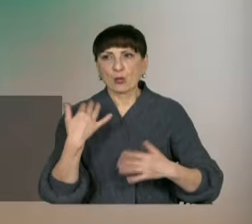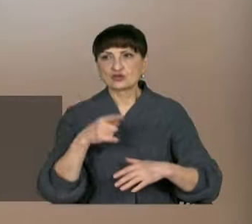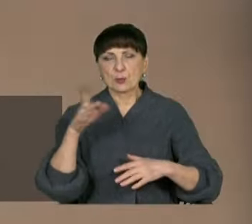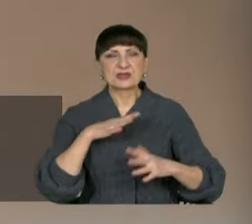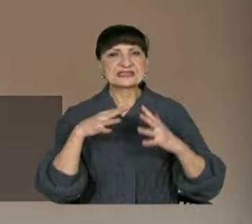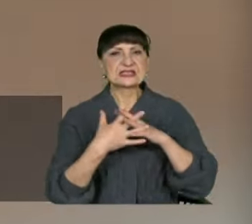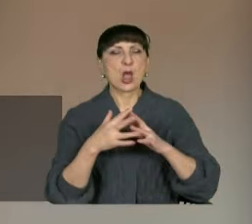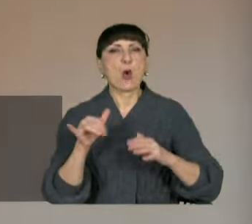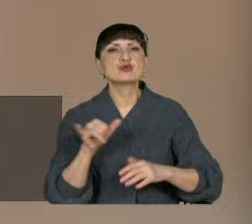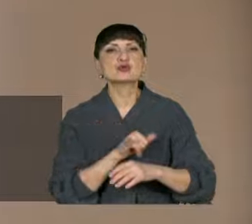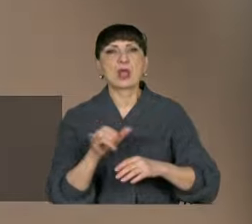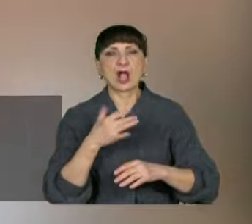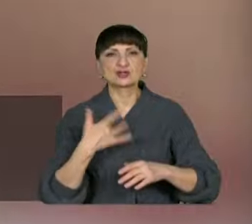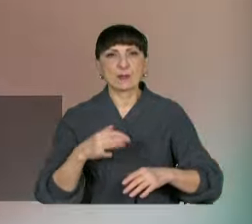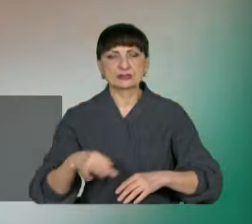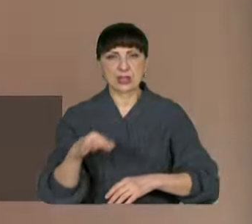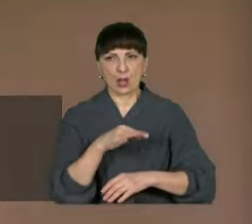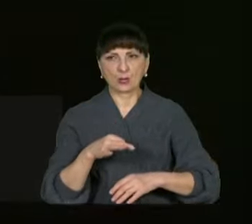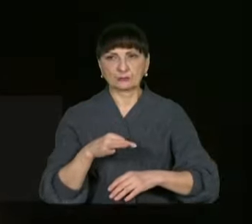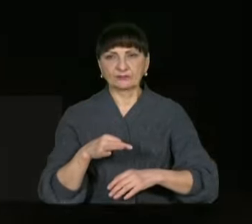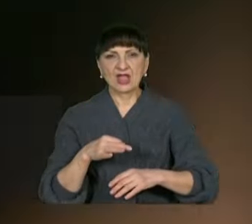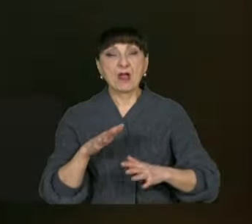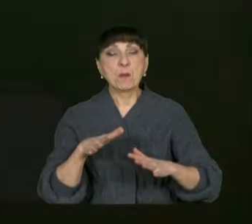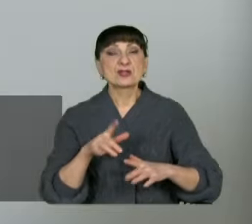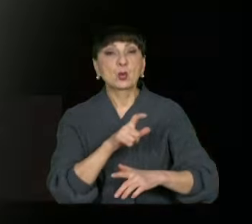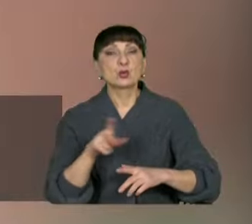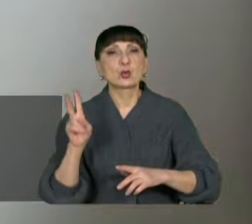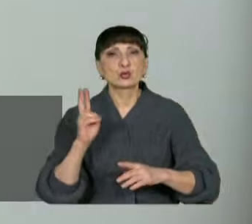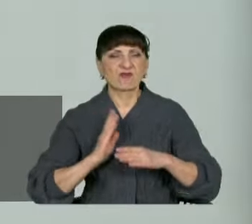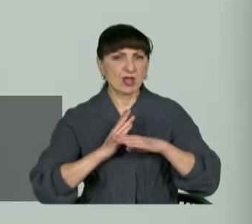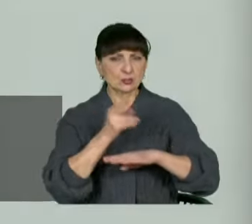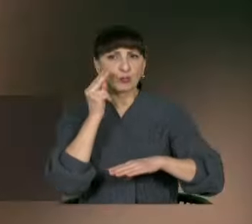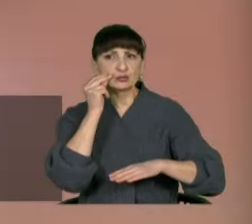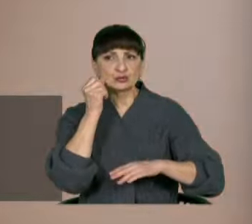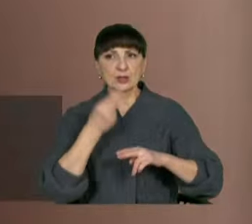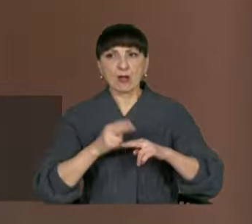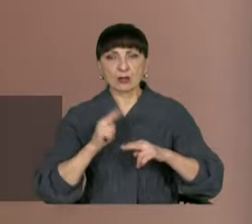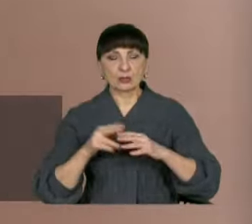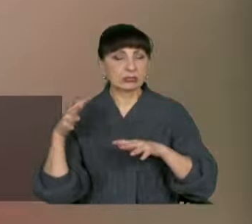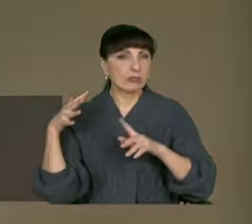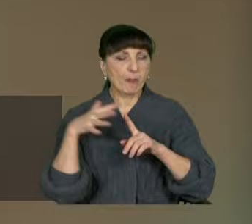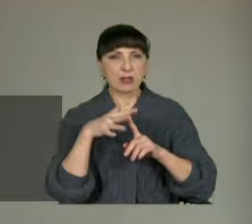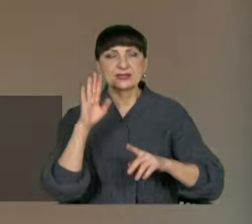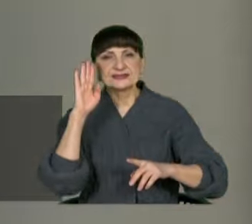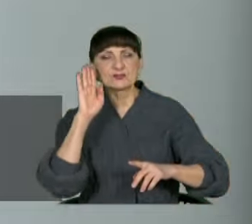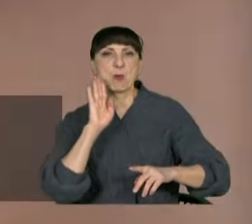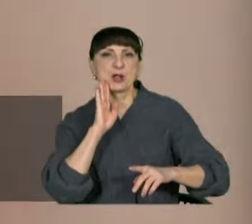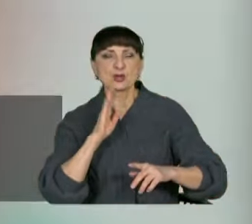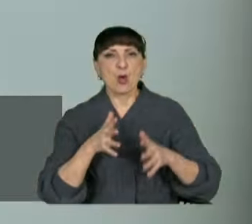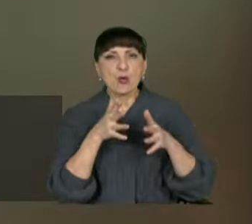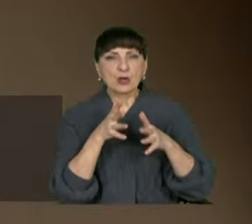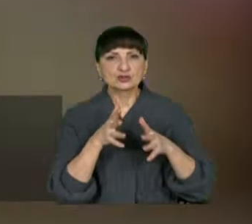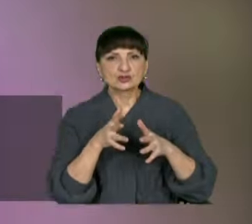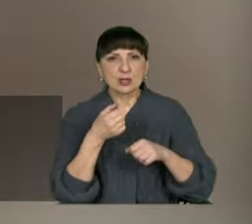селе Узнага Жамбылского района. Сообщается, что к местным жителям вломился мужчина, который напал на мальчика и девочку, угрожая